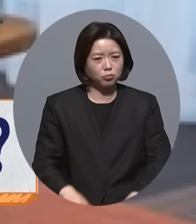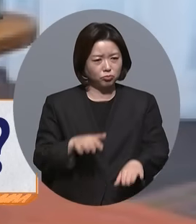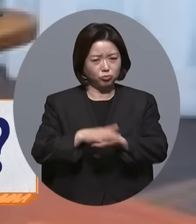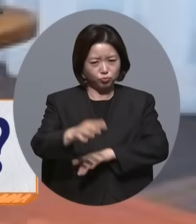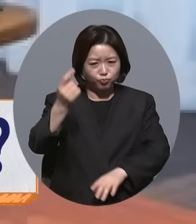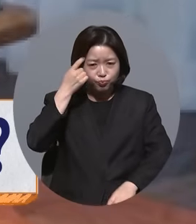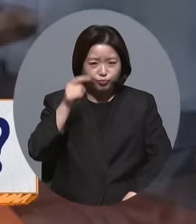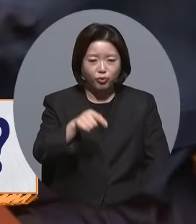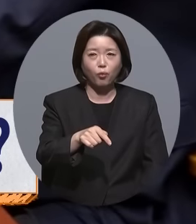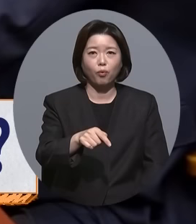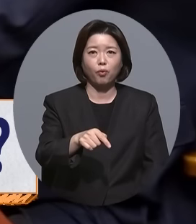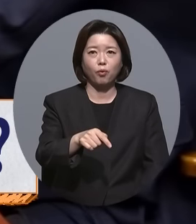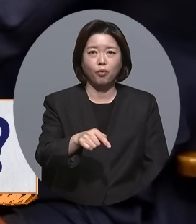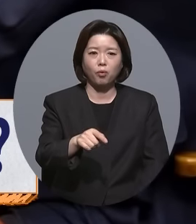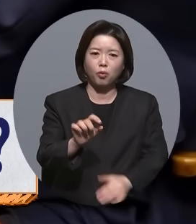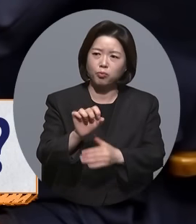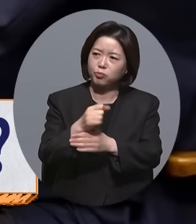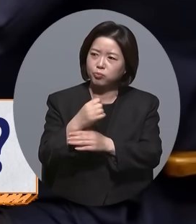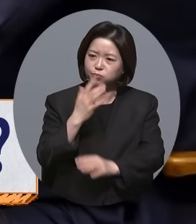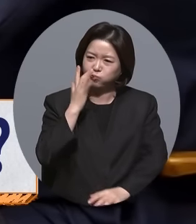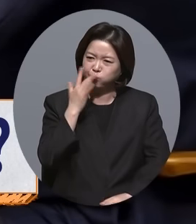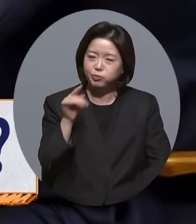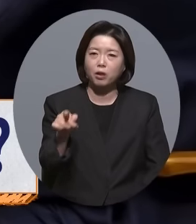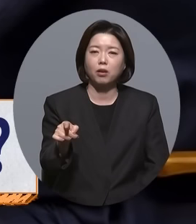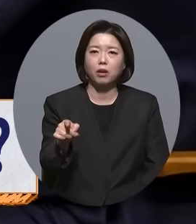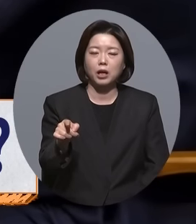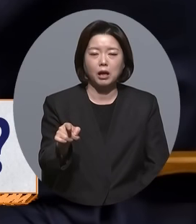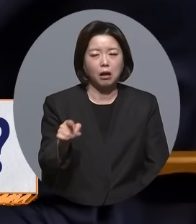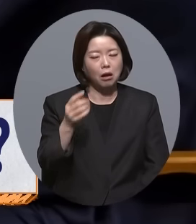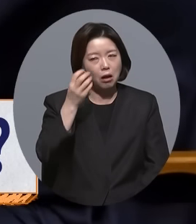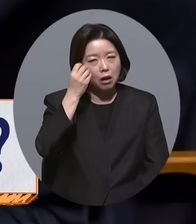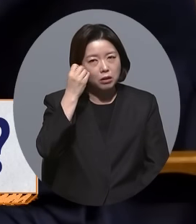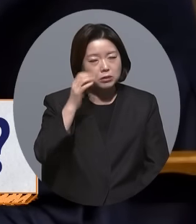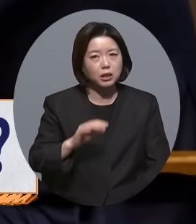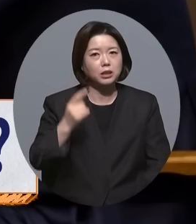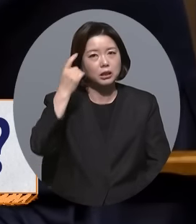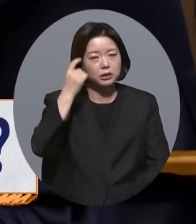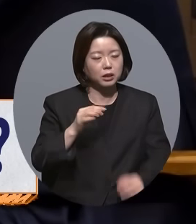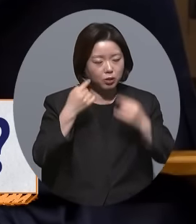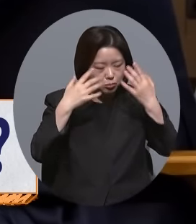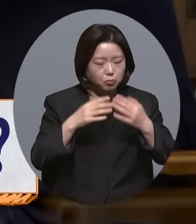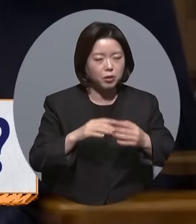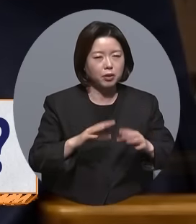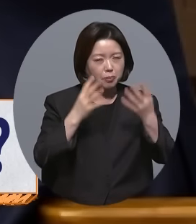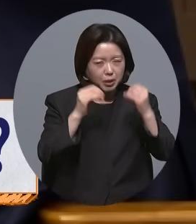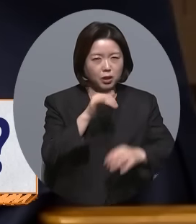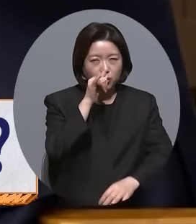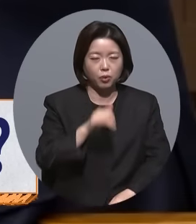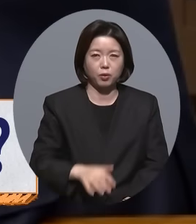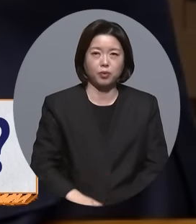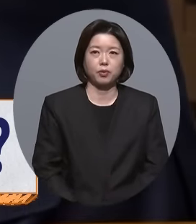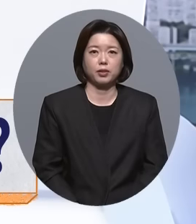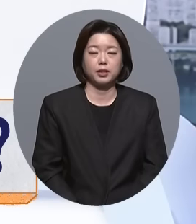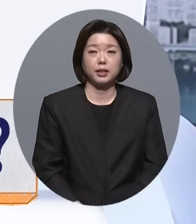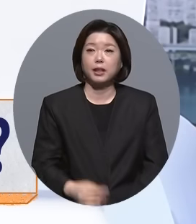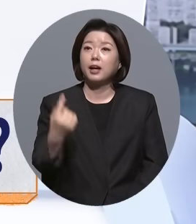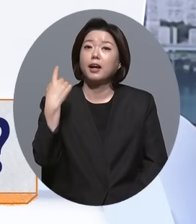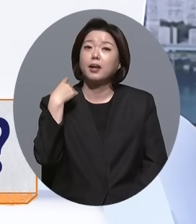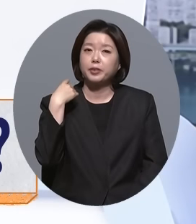이루어져야 되지라고 고개를 갸우뚱거리고 네. 뭔가 의아하게 생각하고 있는 건 분명해 보입니다. 알겠습니다. 그리고 어제